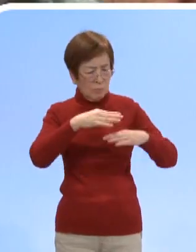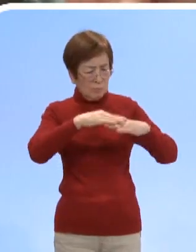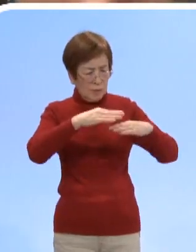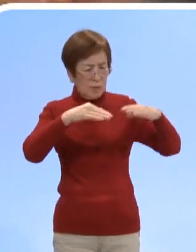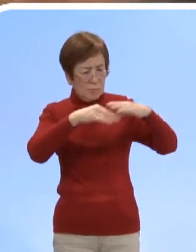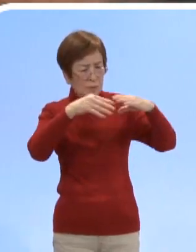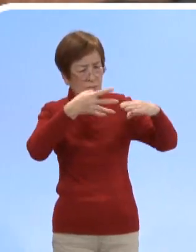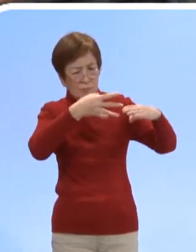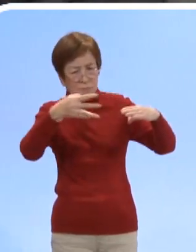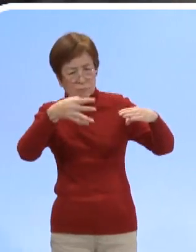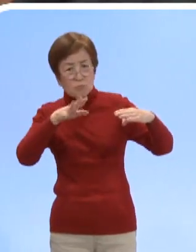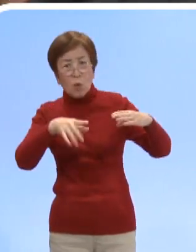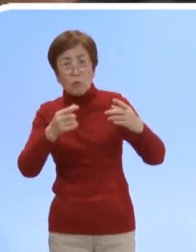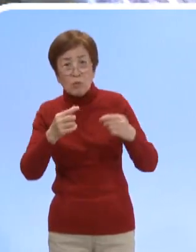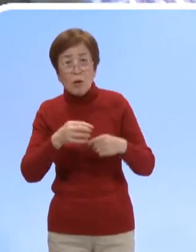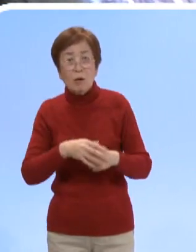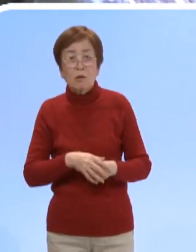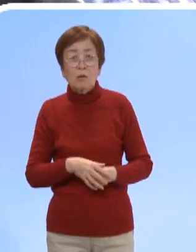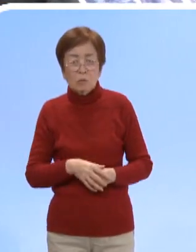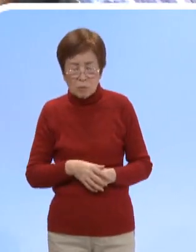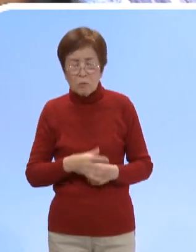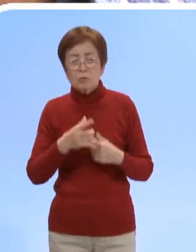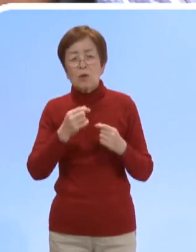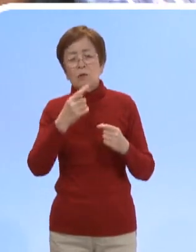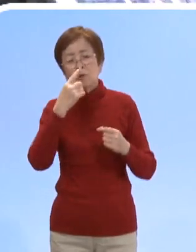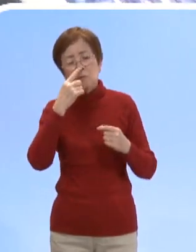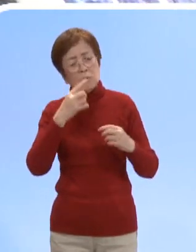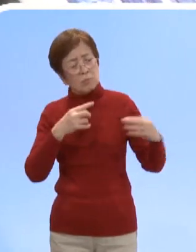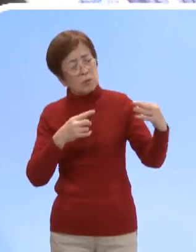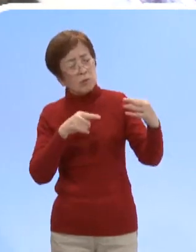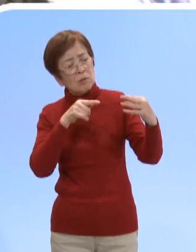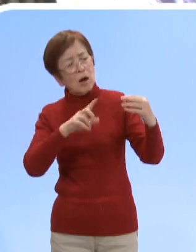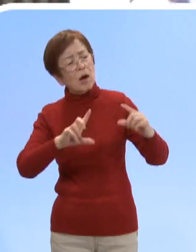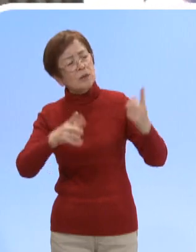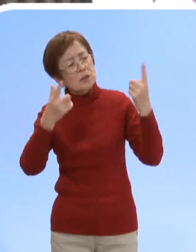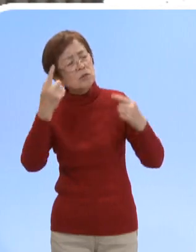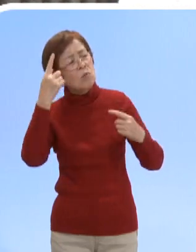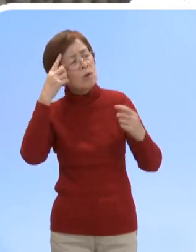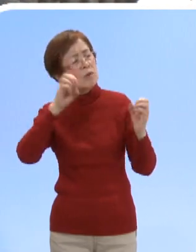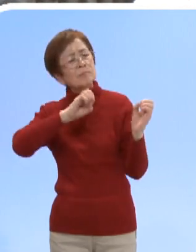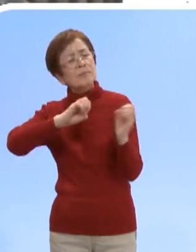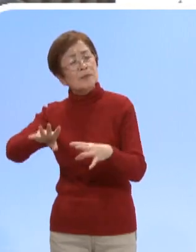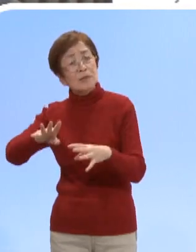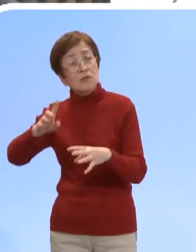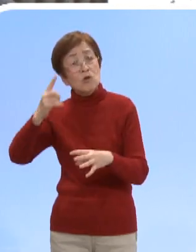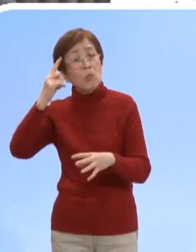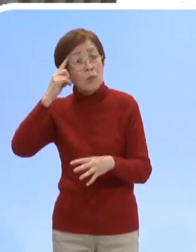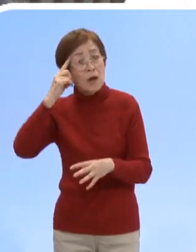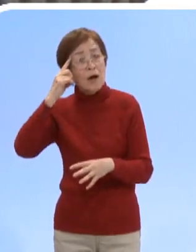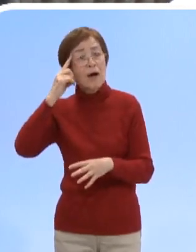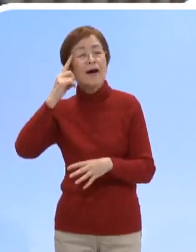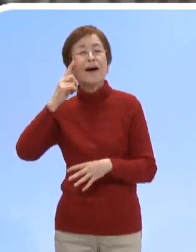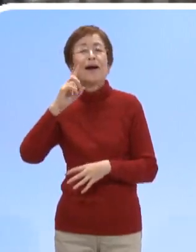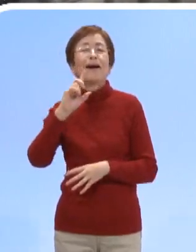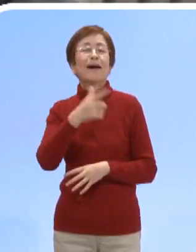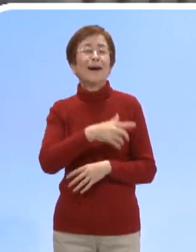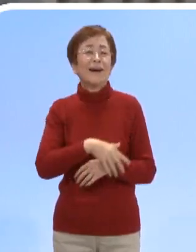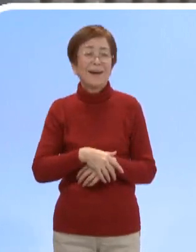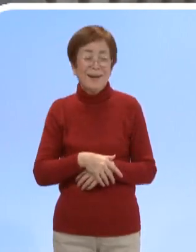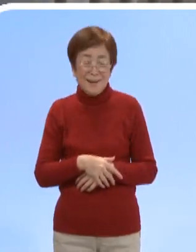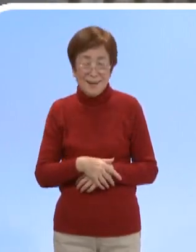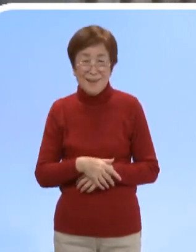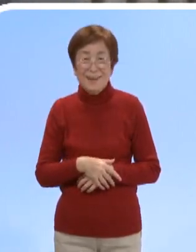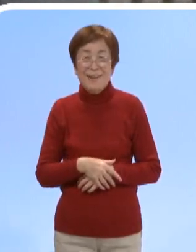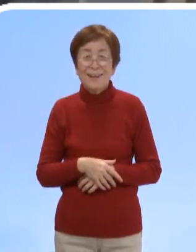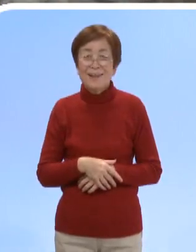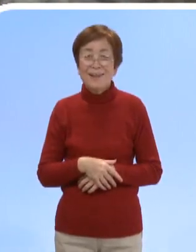ような感じになってますね。 そうです、はっきり見えますね。最初は木炭だと思った時はもう川掘ろうと思って よく危なかったですね。 危な